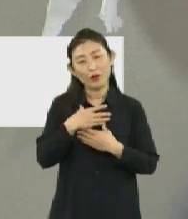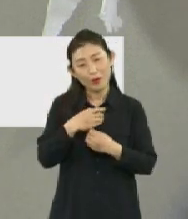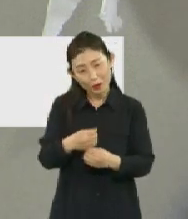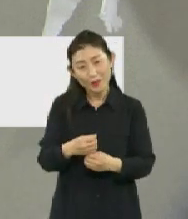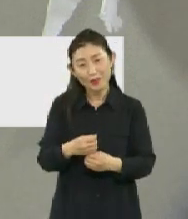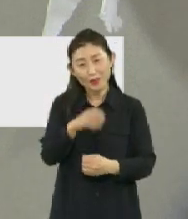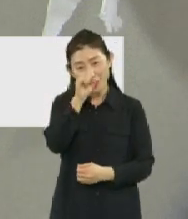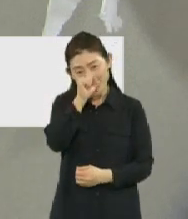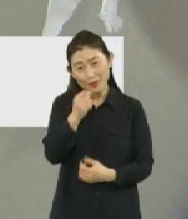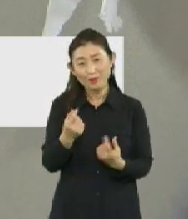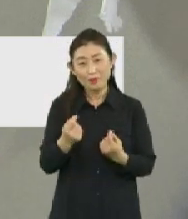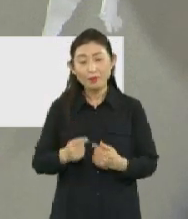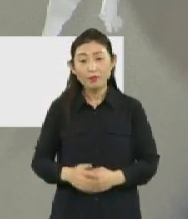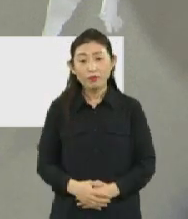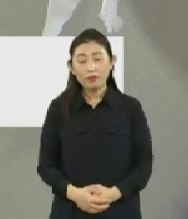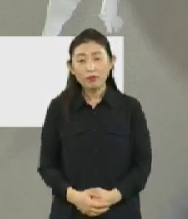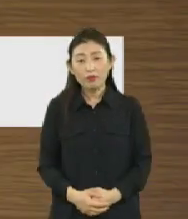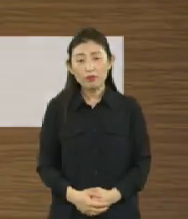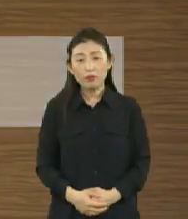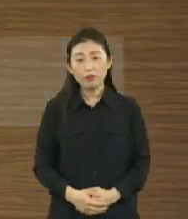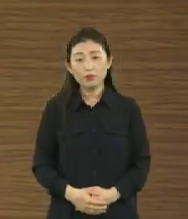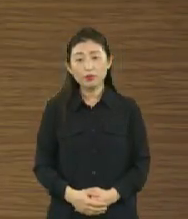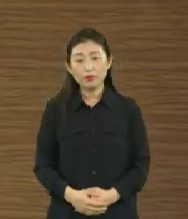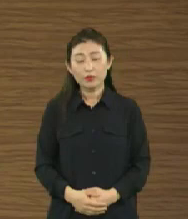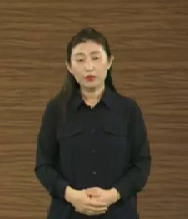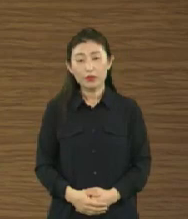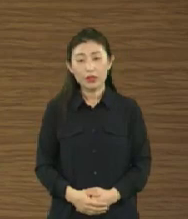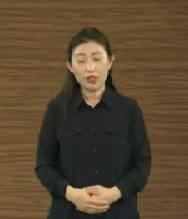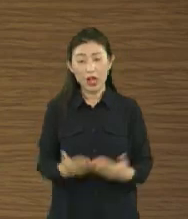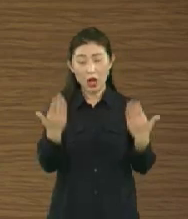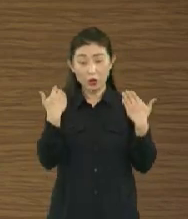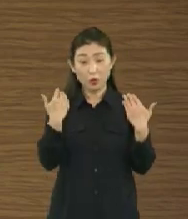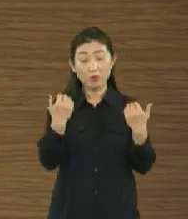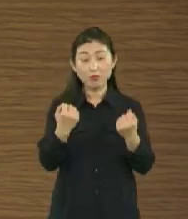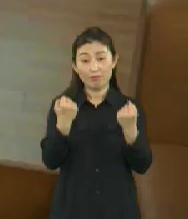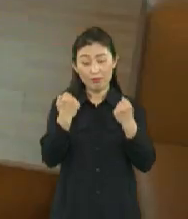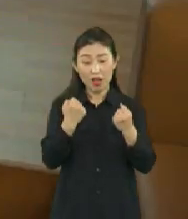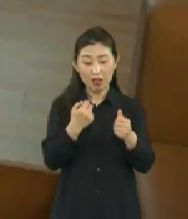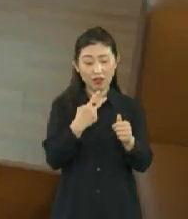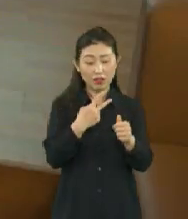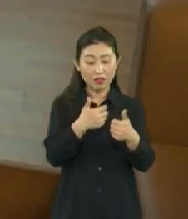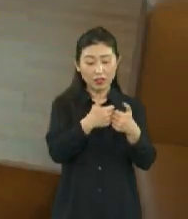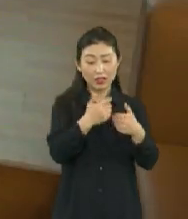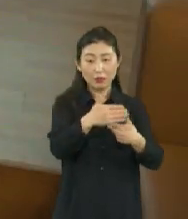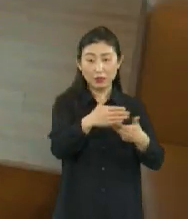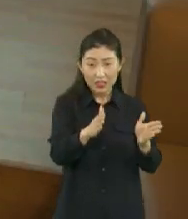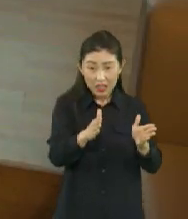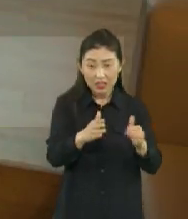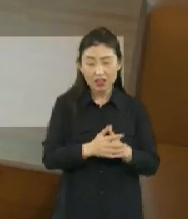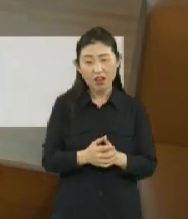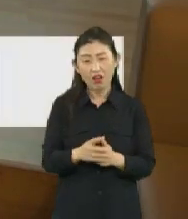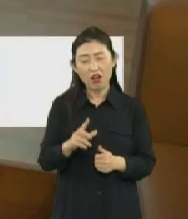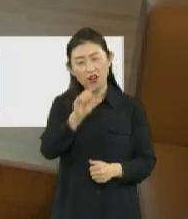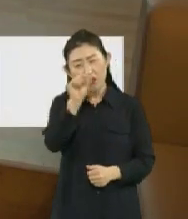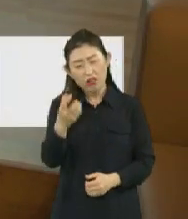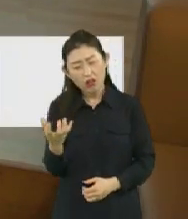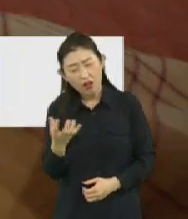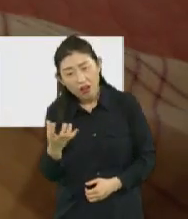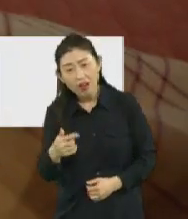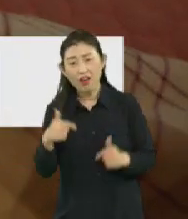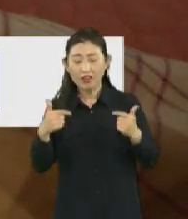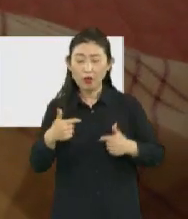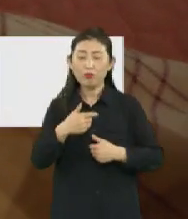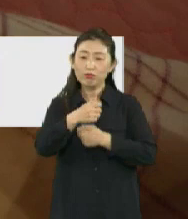편하게 이용하는 게 가장 좋은 것 같습니다. 학교 보건실에는 한 발 더 나아가 생리통을 겪는 여학생들이